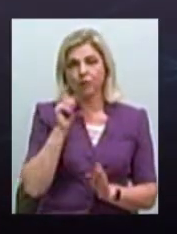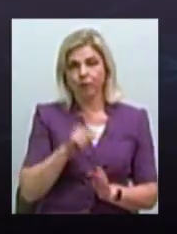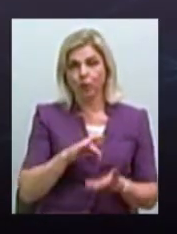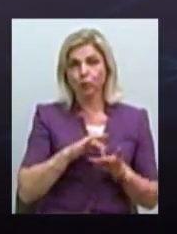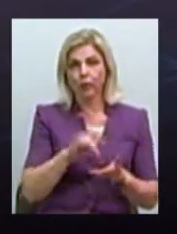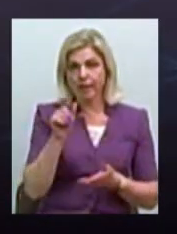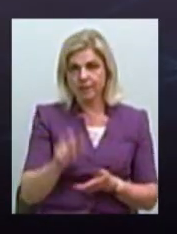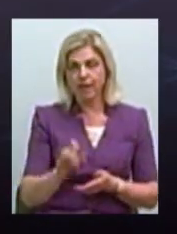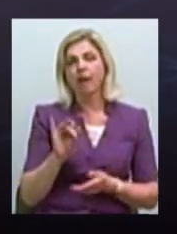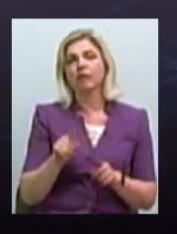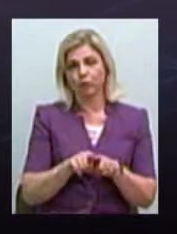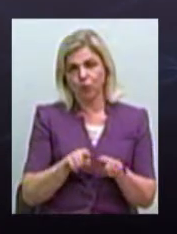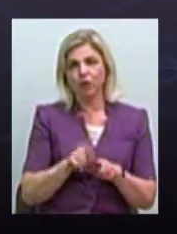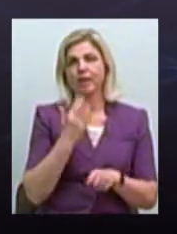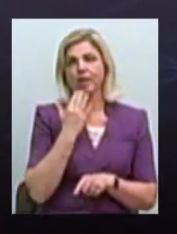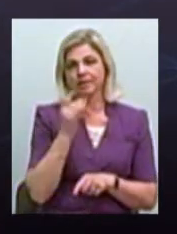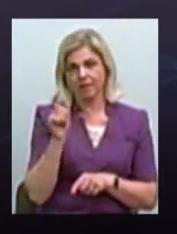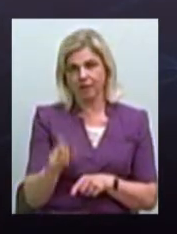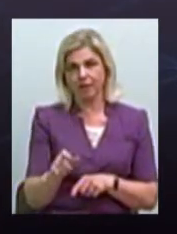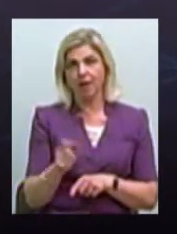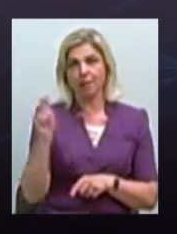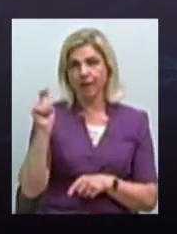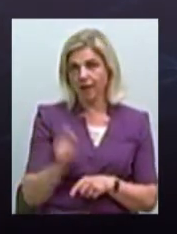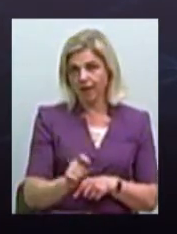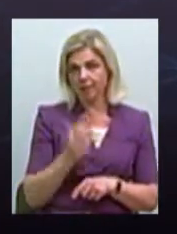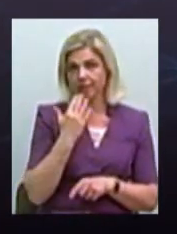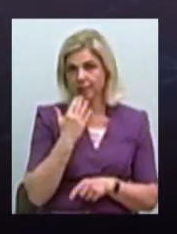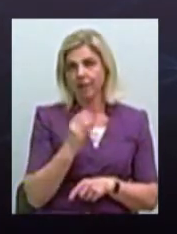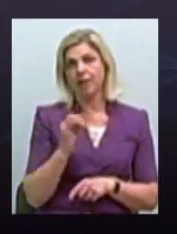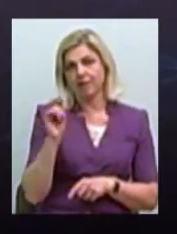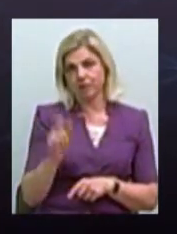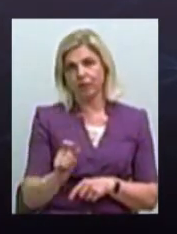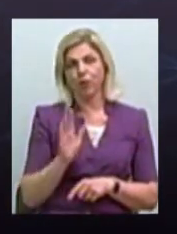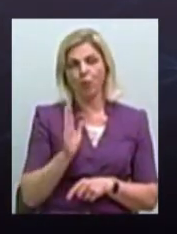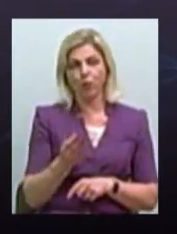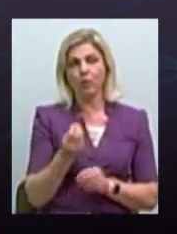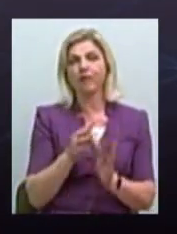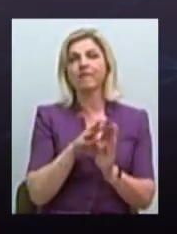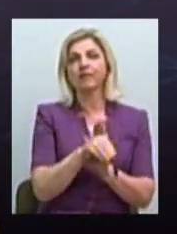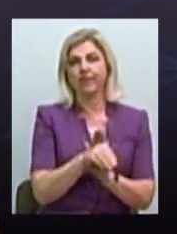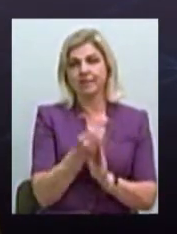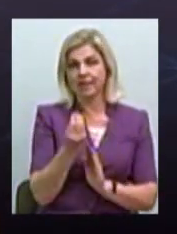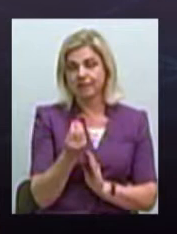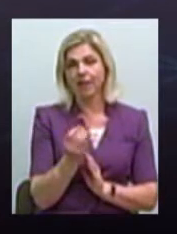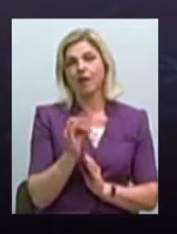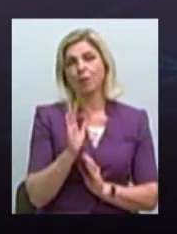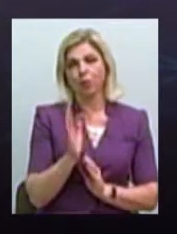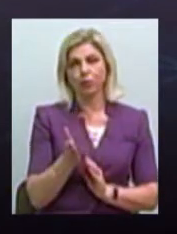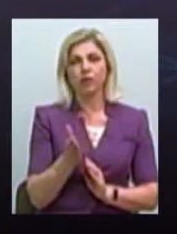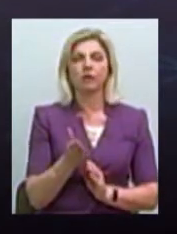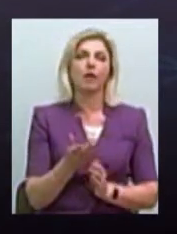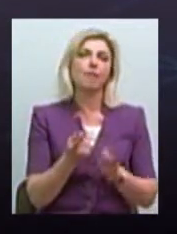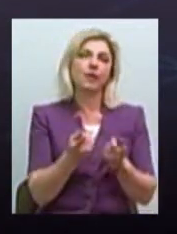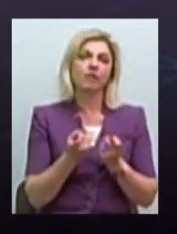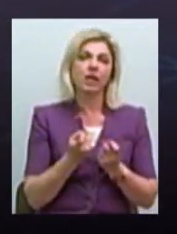туриста, но и иностранного. Иностранный турист приедет и будет вкладываться инвестиции, и будут